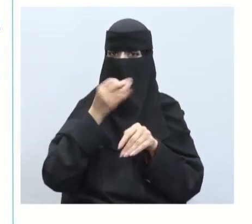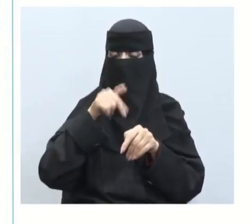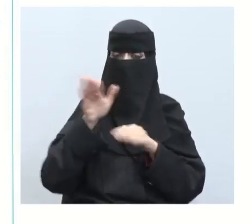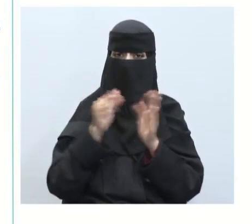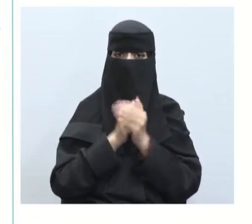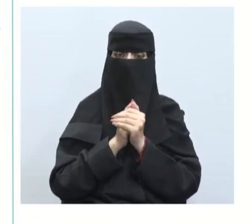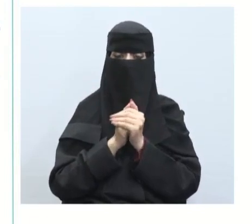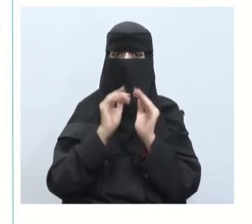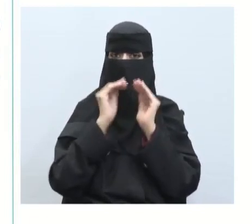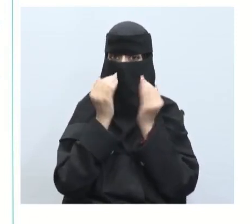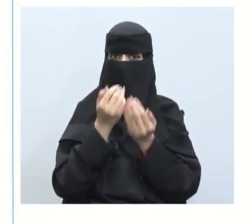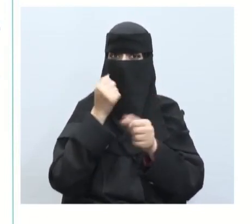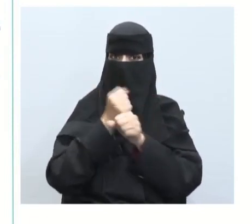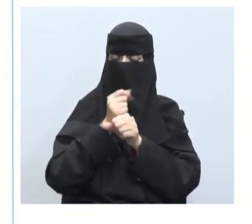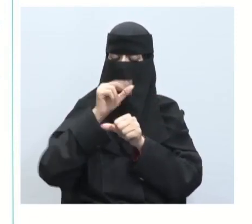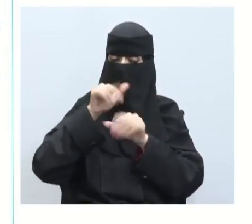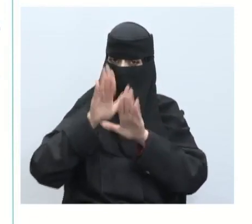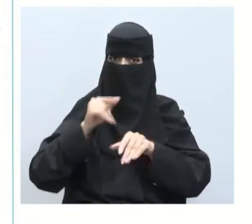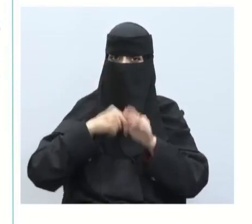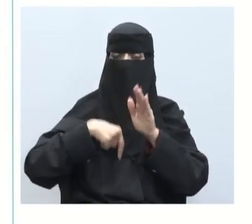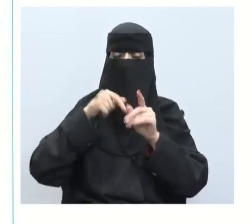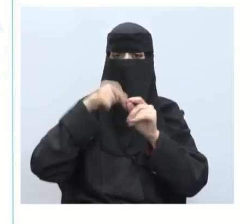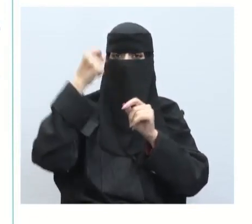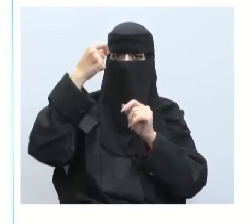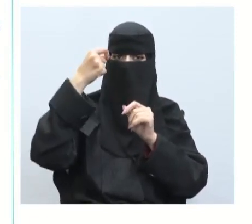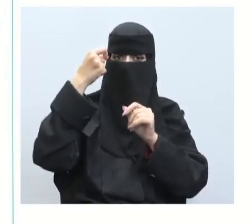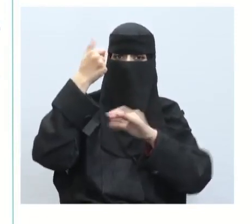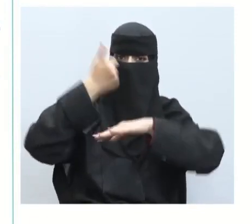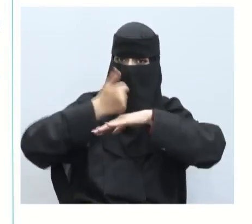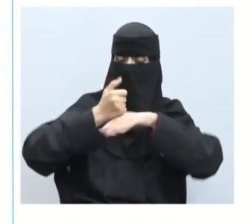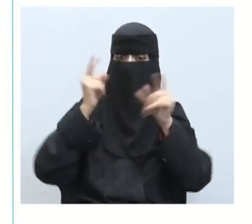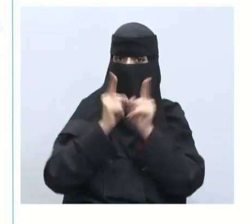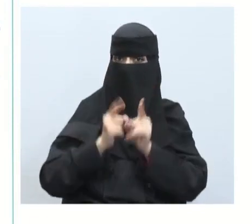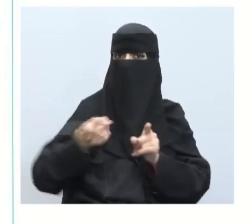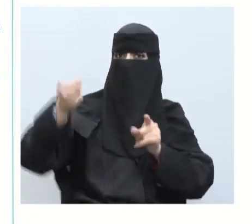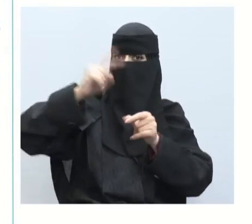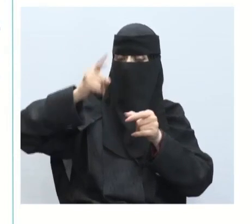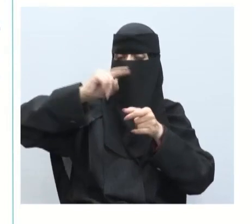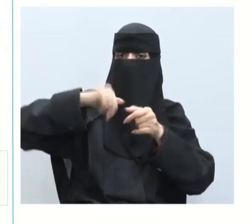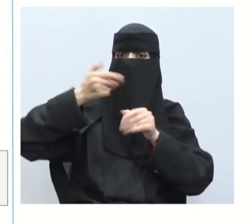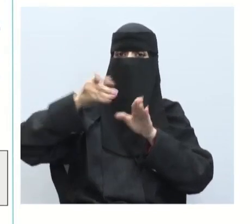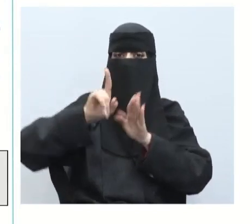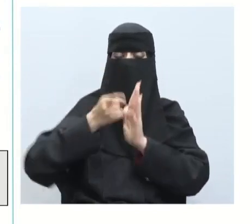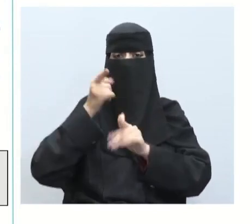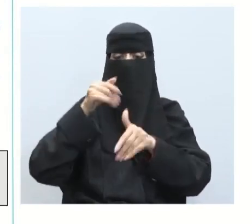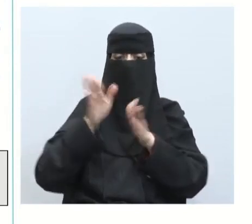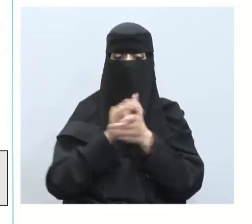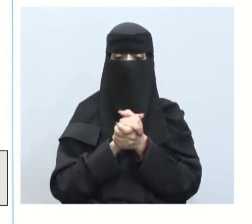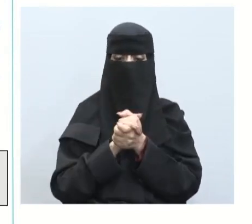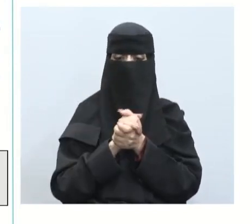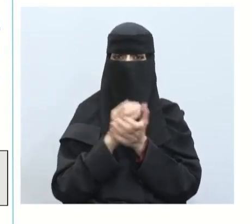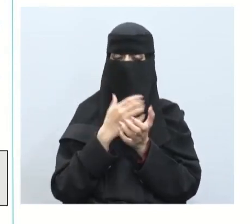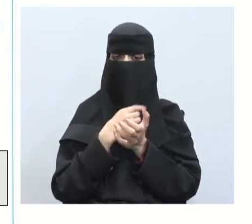الجوده ان العمل يتم وفق معايير محدده في كل مره وفي اول مره وفي كل مره